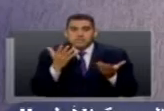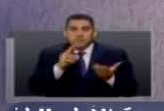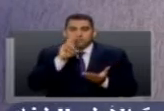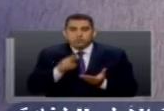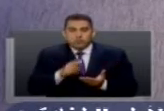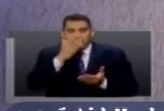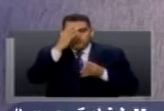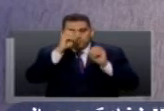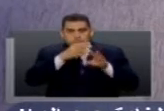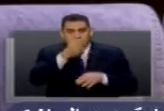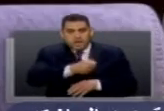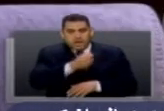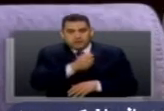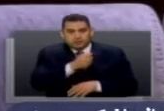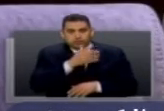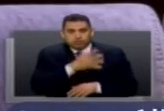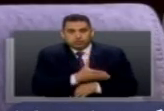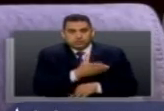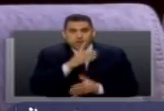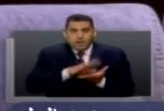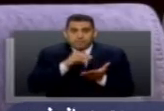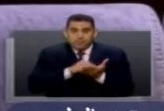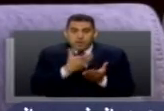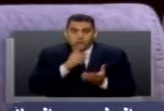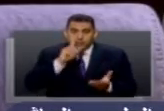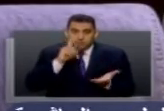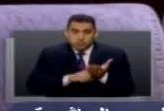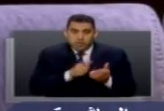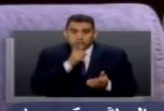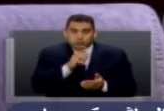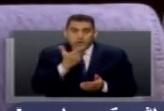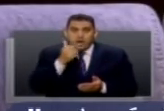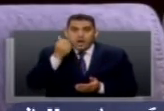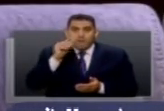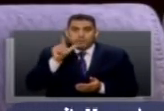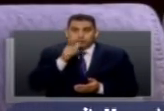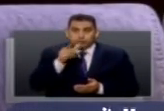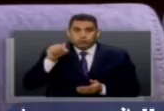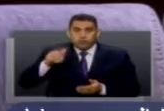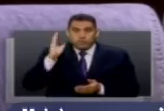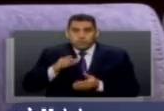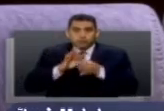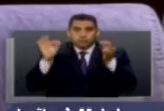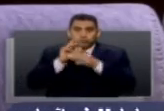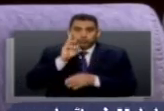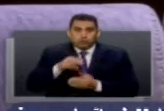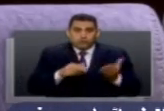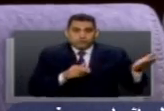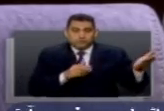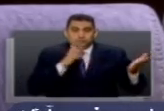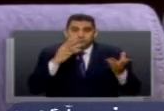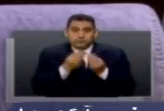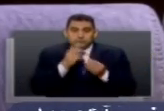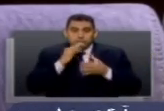وسهلا وباركه فيك هل نبدا مباشره وناخد احمد حرقان بيقول ايه لانه قد يحتاج الى مزيد من الوقت فعايز افسح